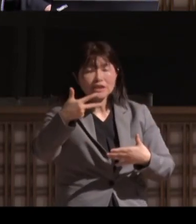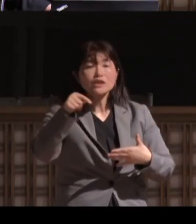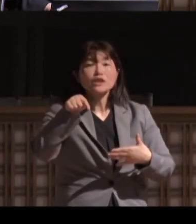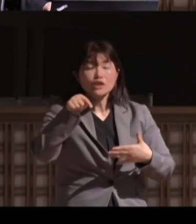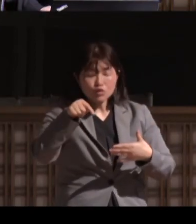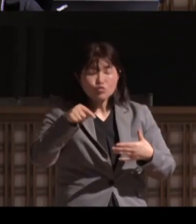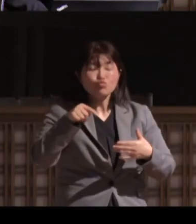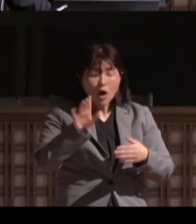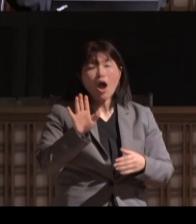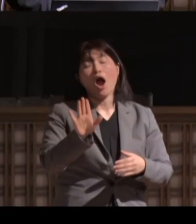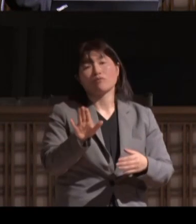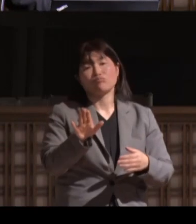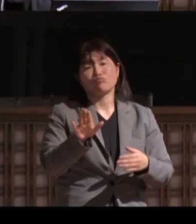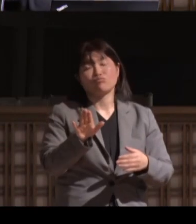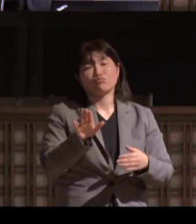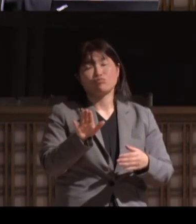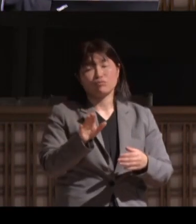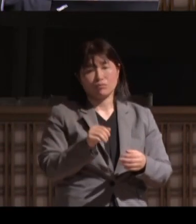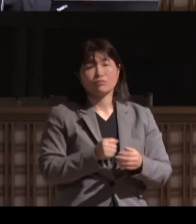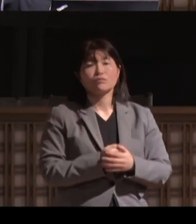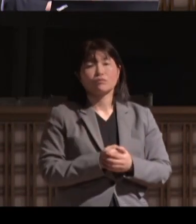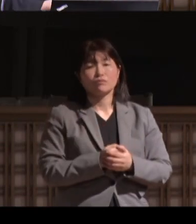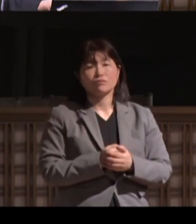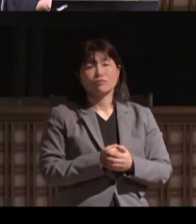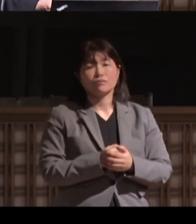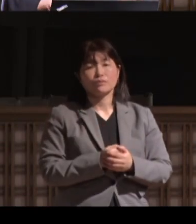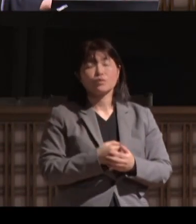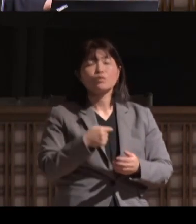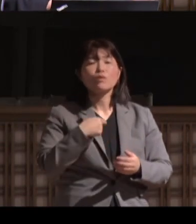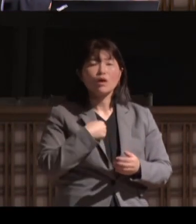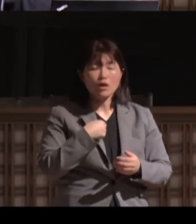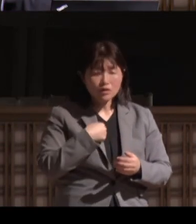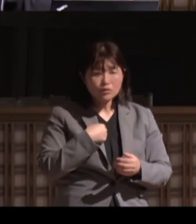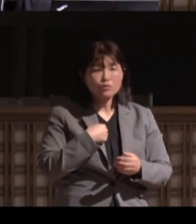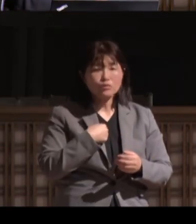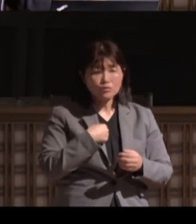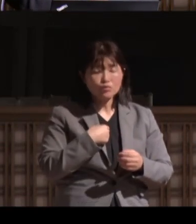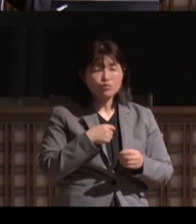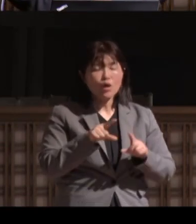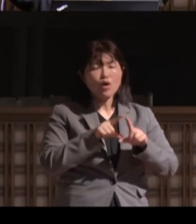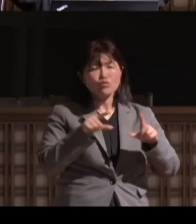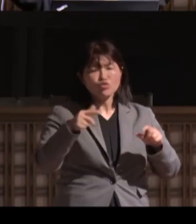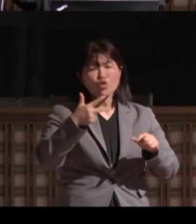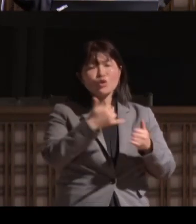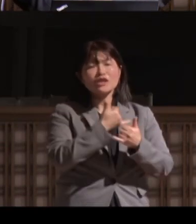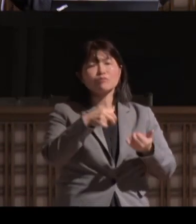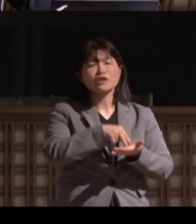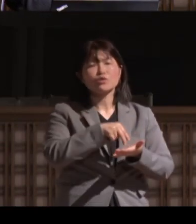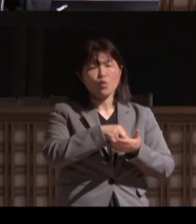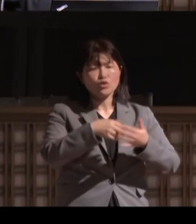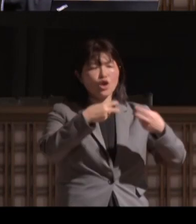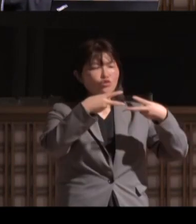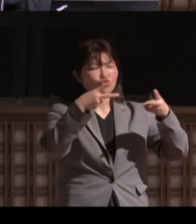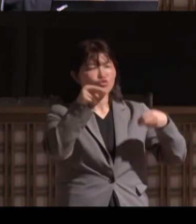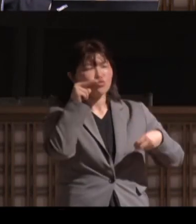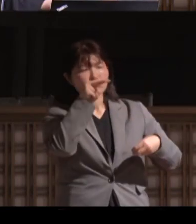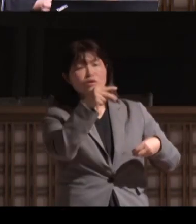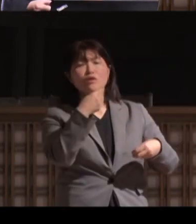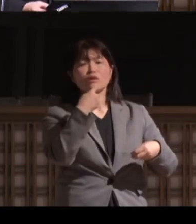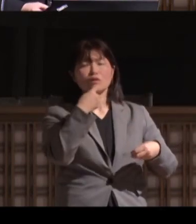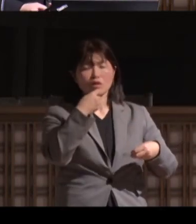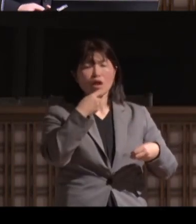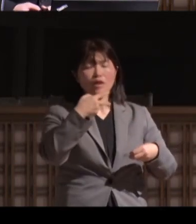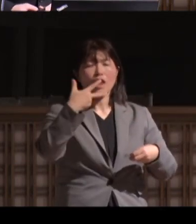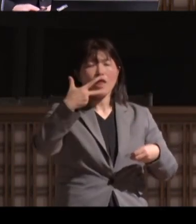から地域運営組織を作っていらっしゃいました私はあの一般市民としてえニュースを見ていましたら